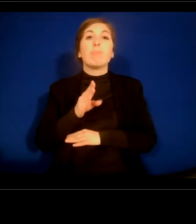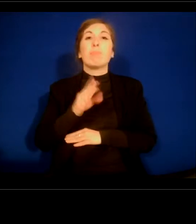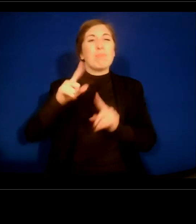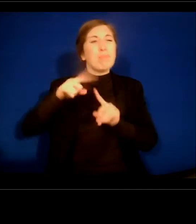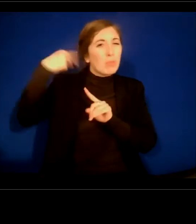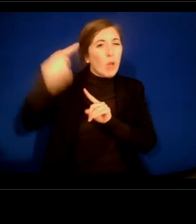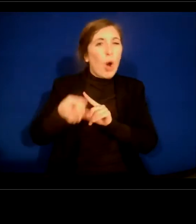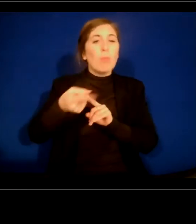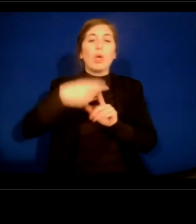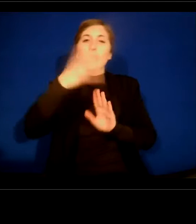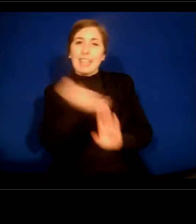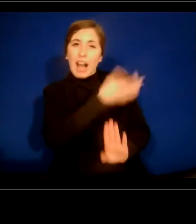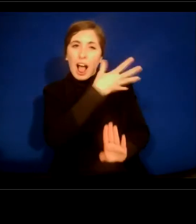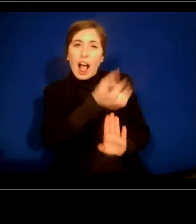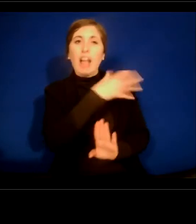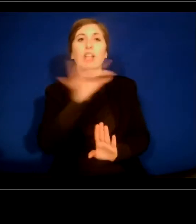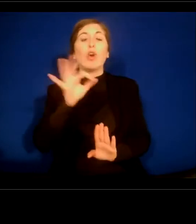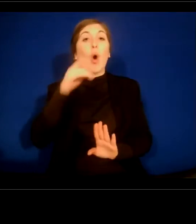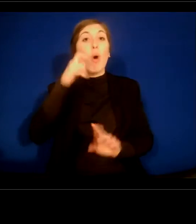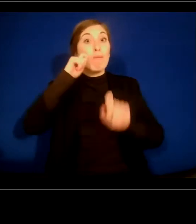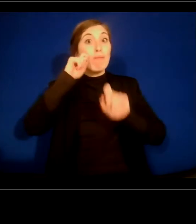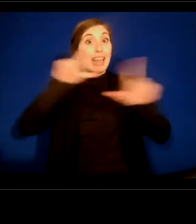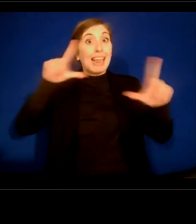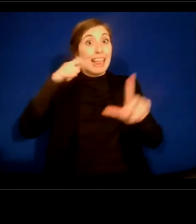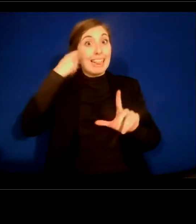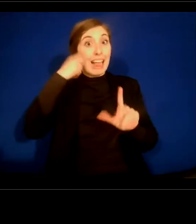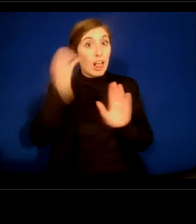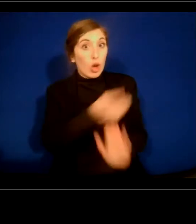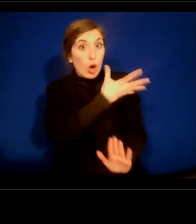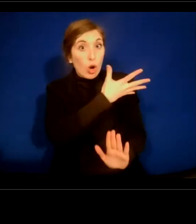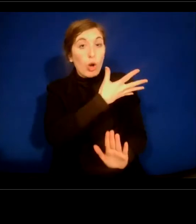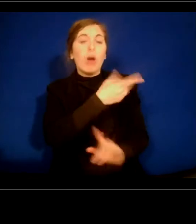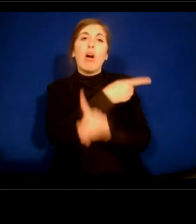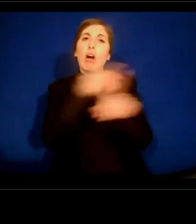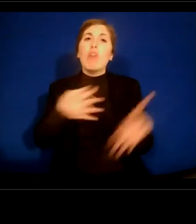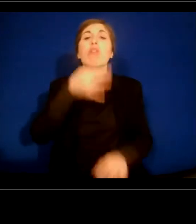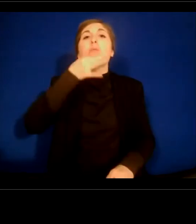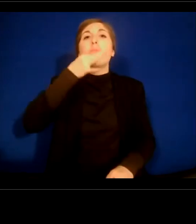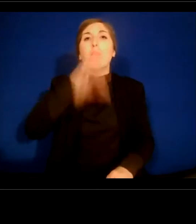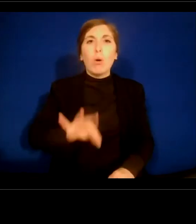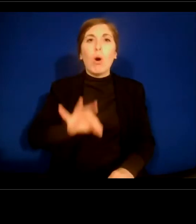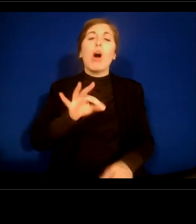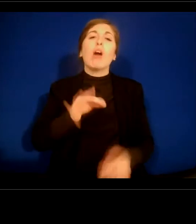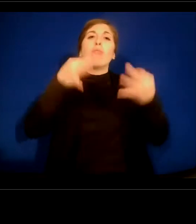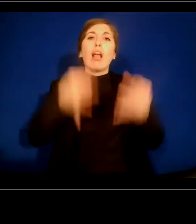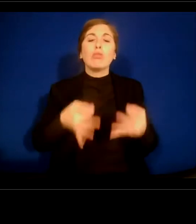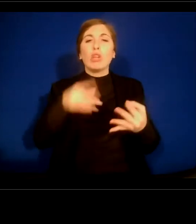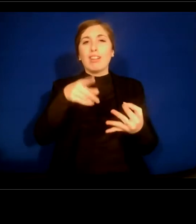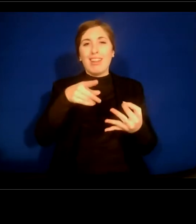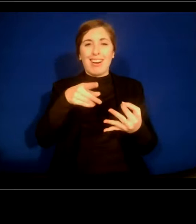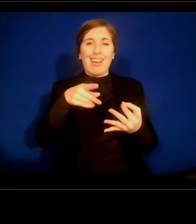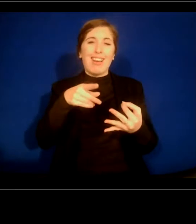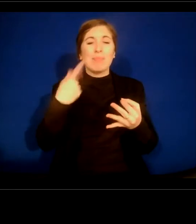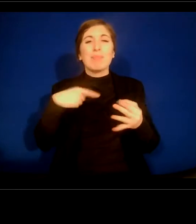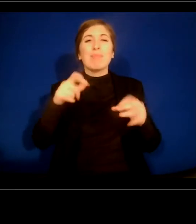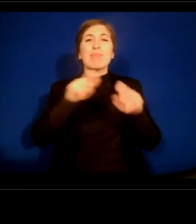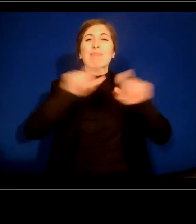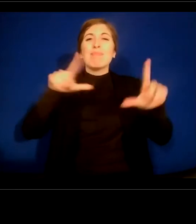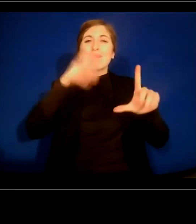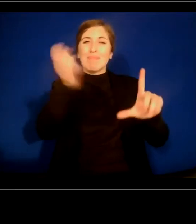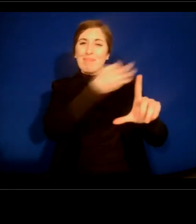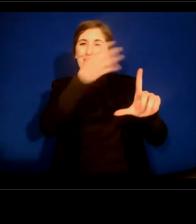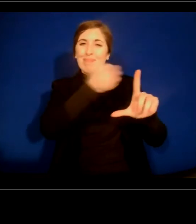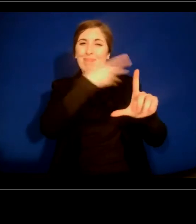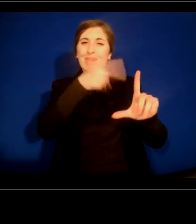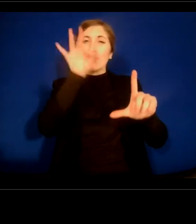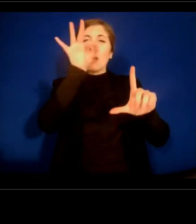o filmati sarà possibile regolare la dimensione delle immagini condivise